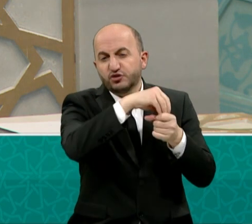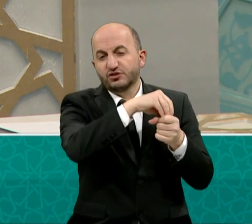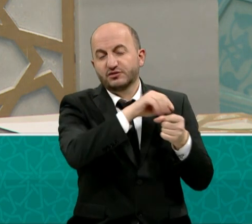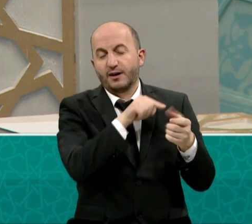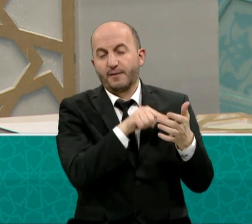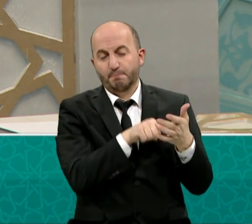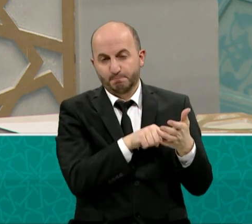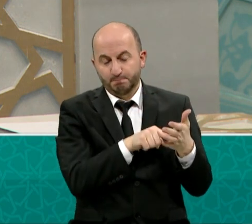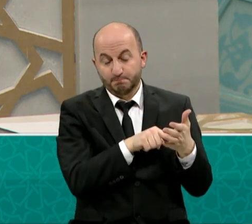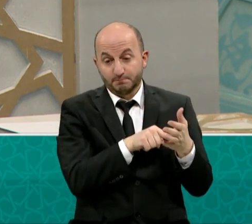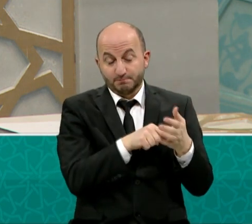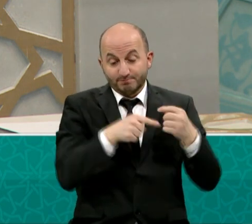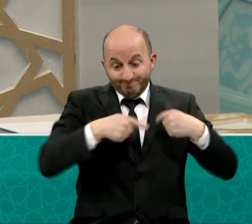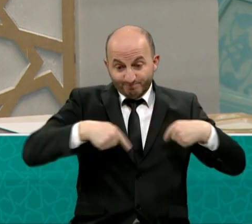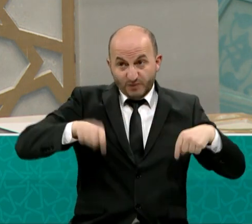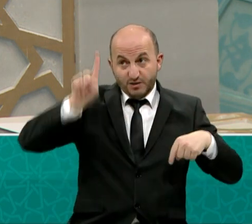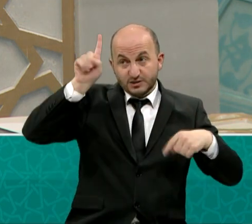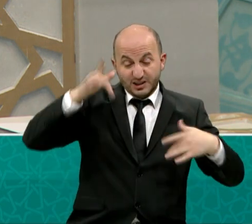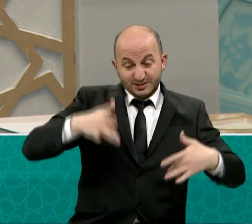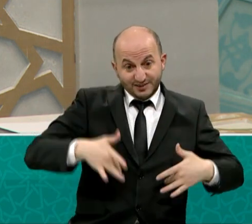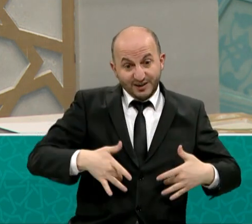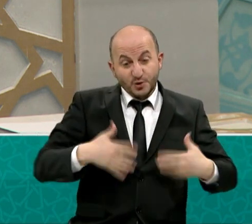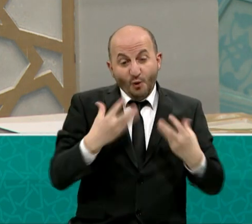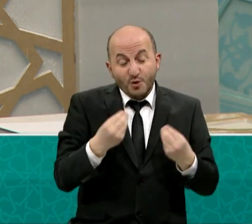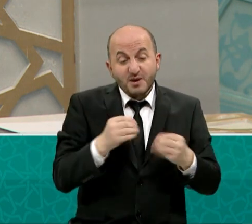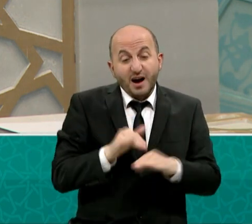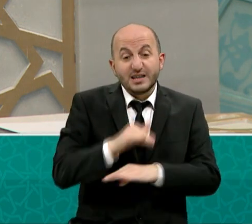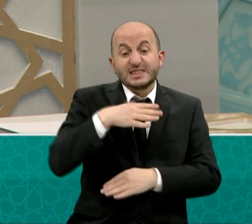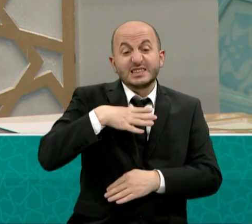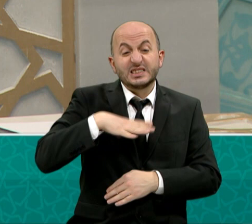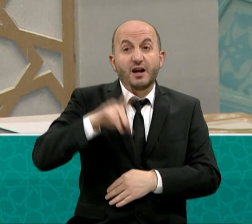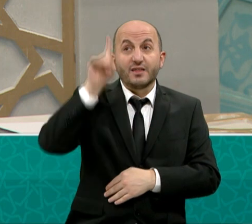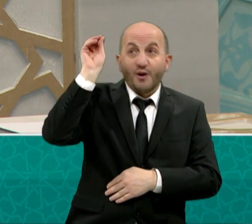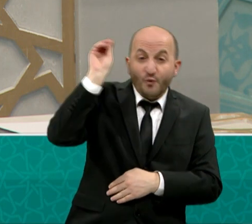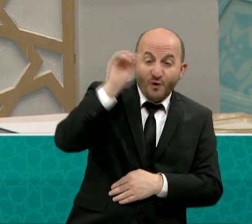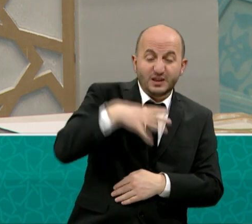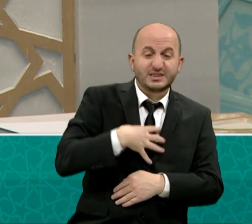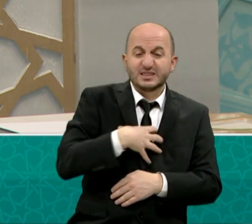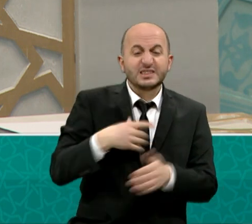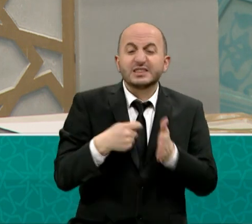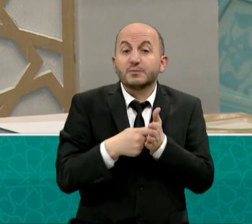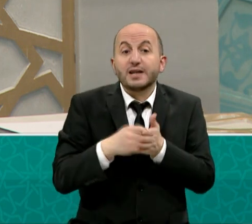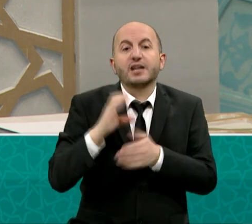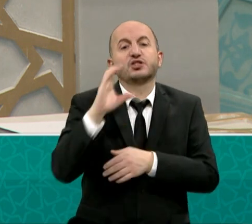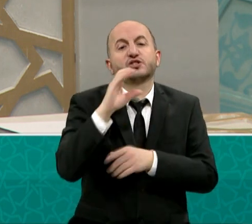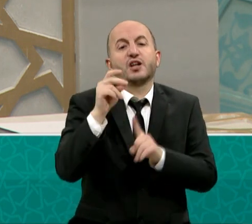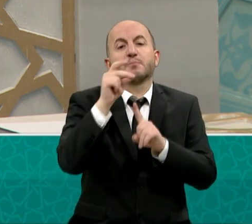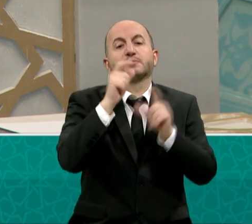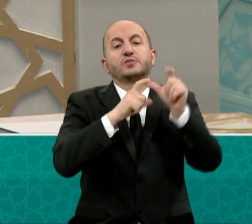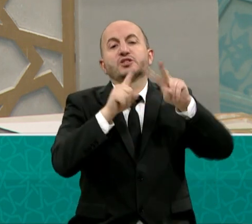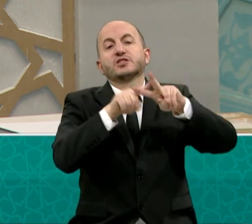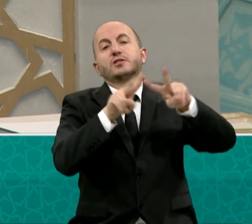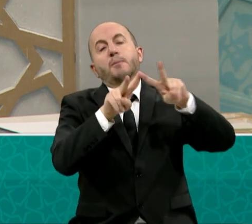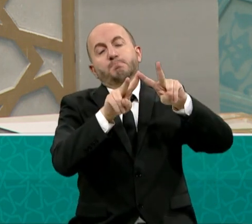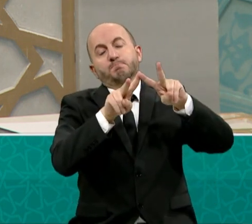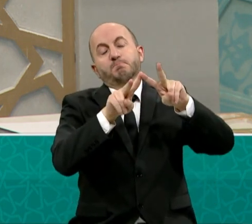ve bizden razı olduğu bir hayatı isteyen Rabbimizin gönderdiği din nedir? İslam dinidir. Allah-u Teala din